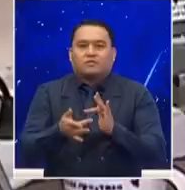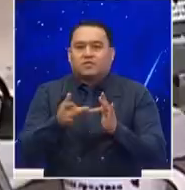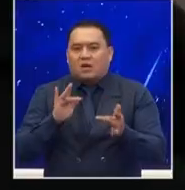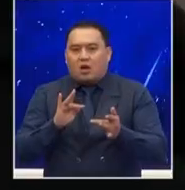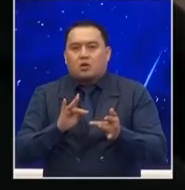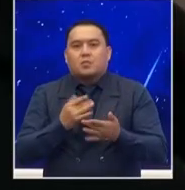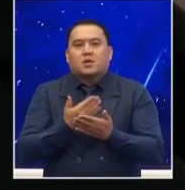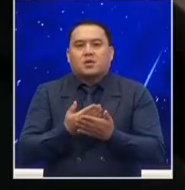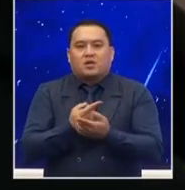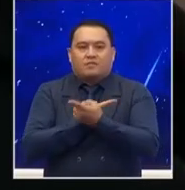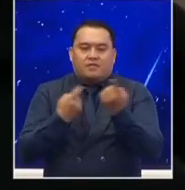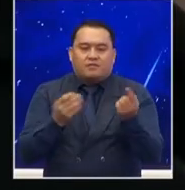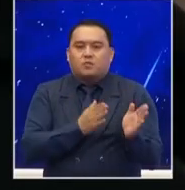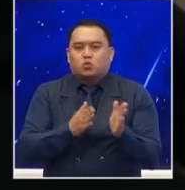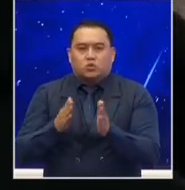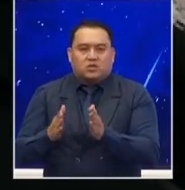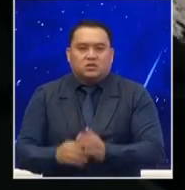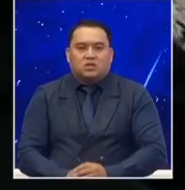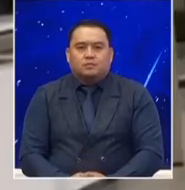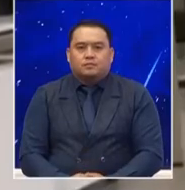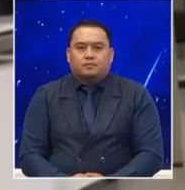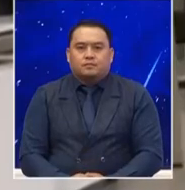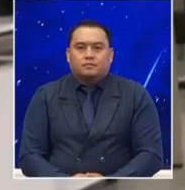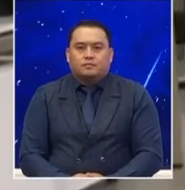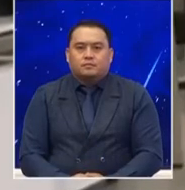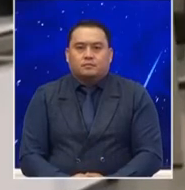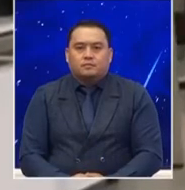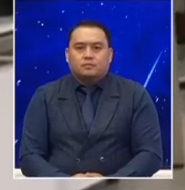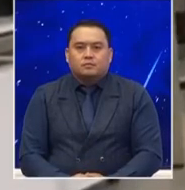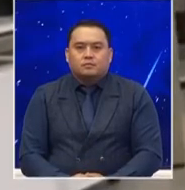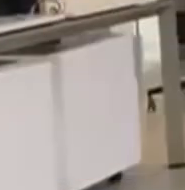веб-ресурсов и около 400 информационных систем.